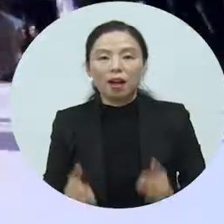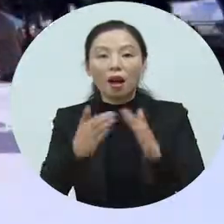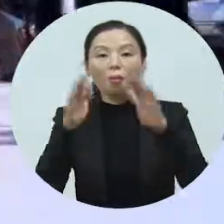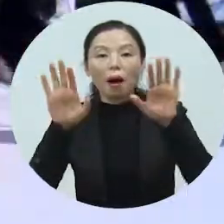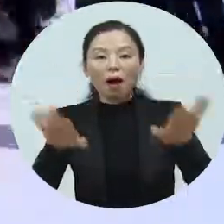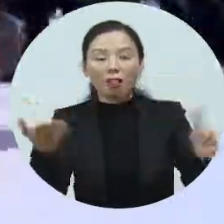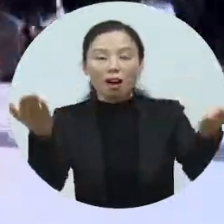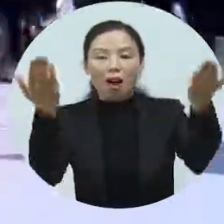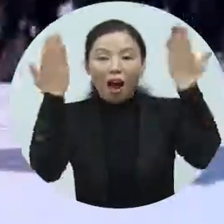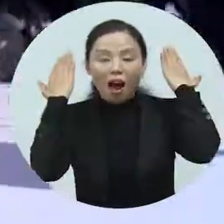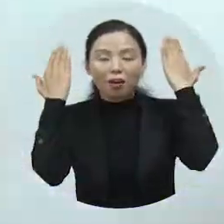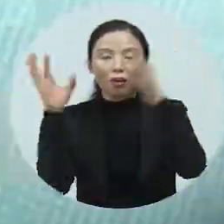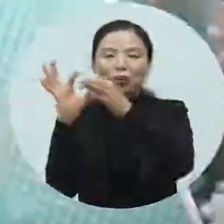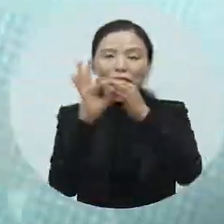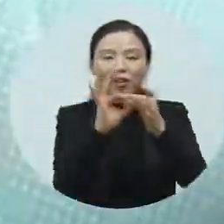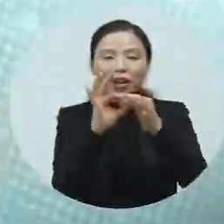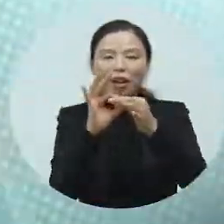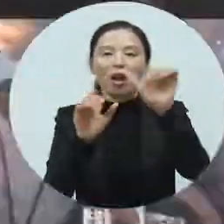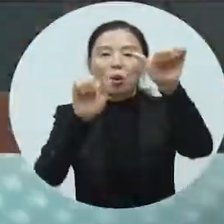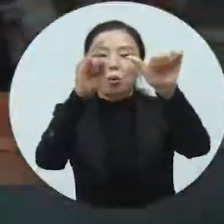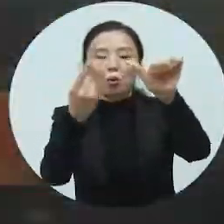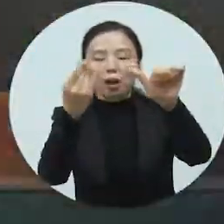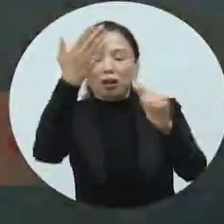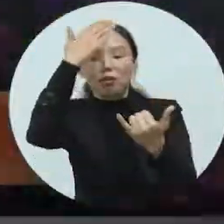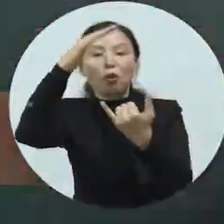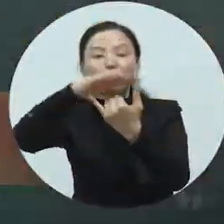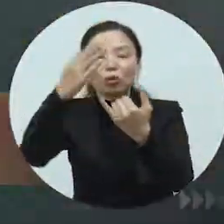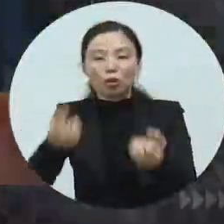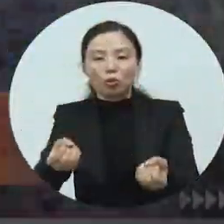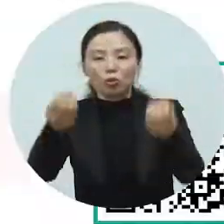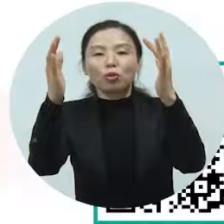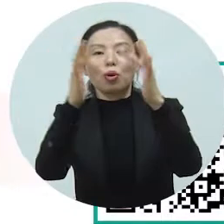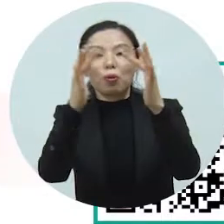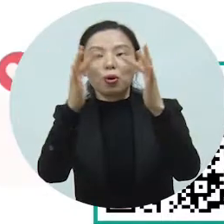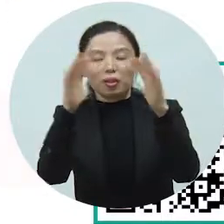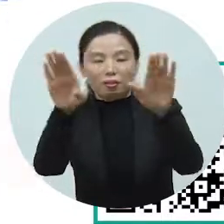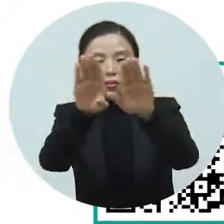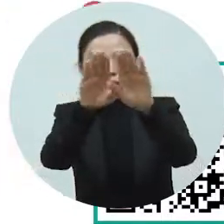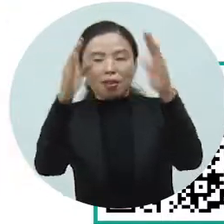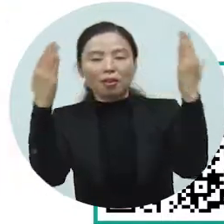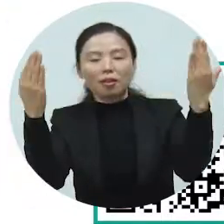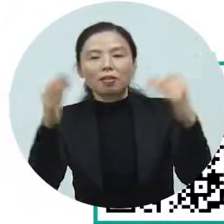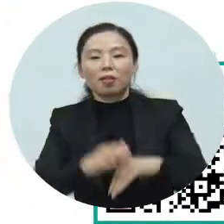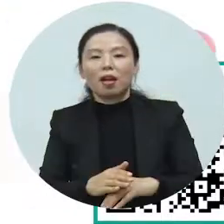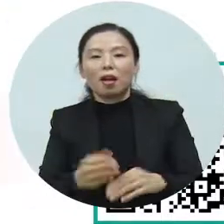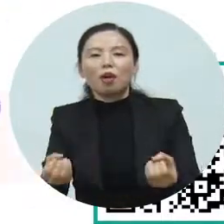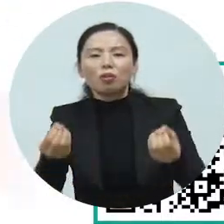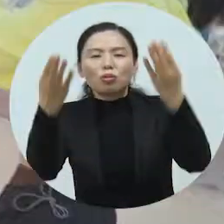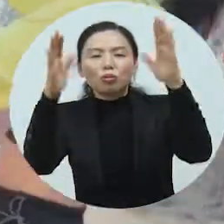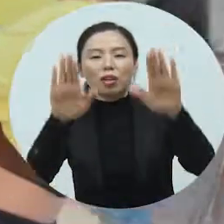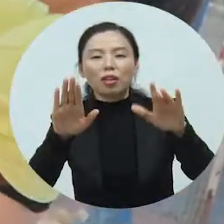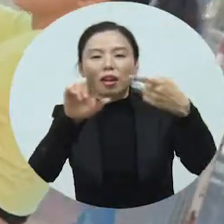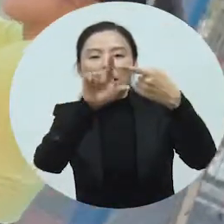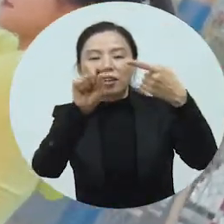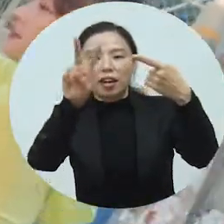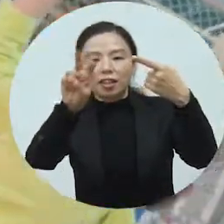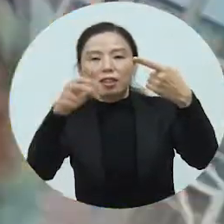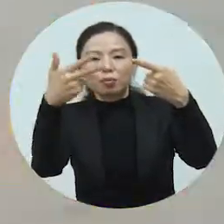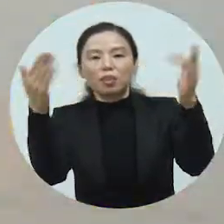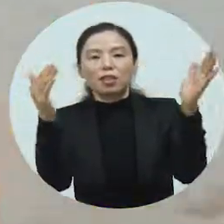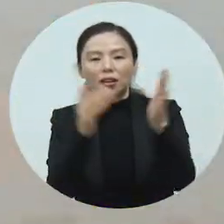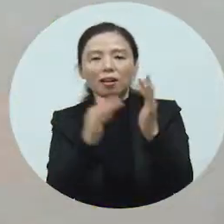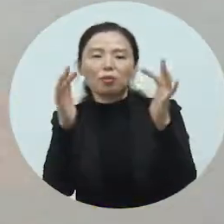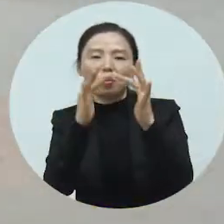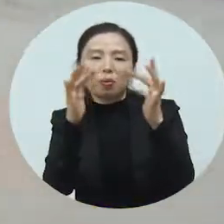마을과 학교를 있는 제 5회 구로 청소년 축제 가 온라인으로 개최됐습니다 축제는 이달 27일까지